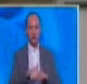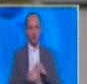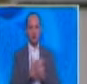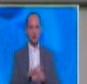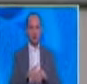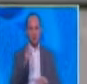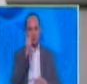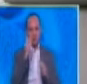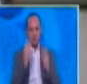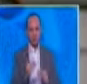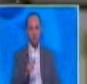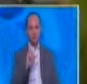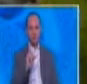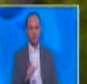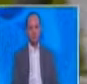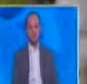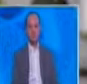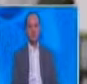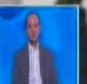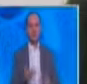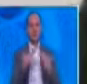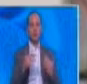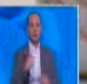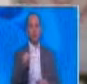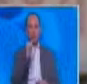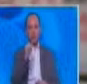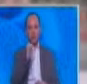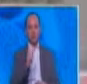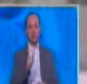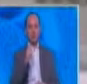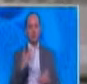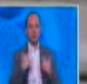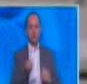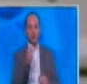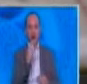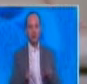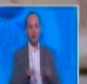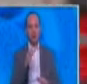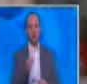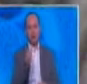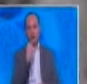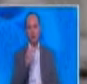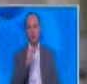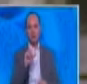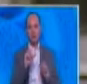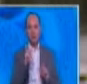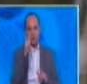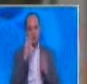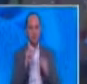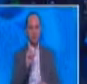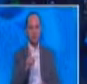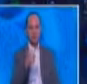dikkat edilmesi ve bol su içilmesi, sağlıklı beslenilmesi ve dengeli beslenilmesidir. Peki